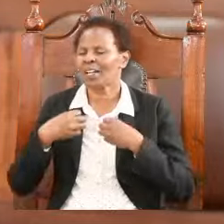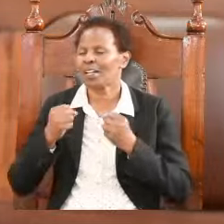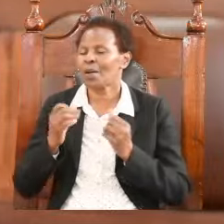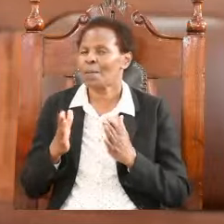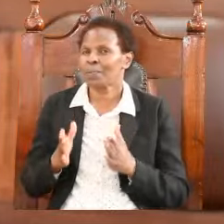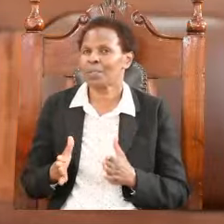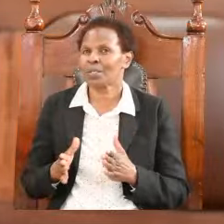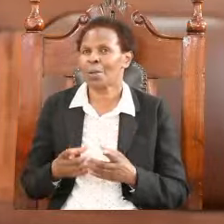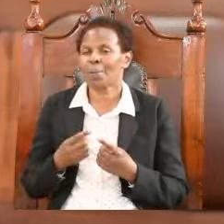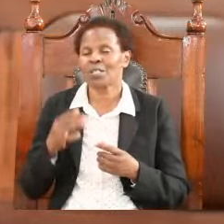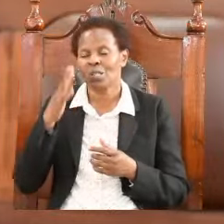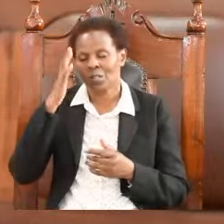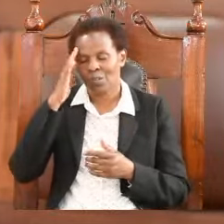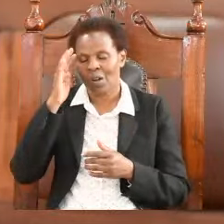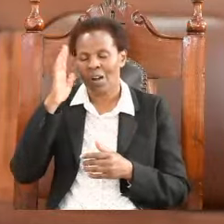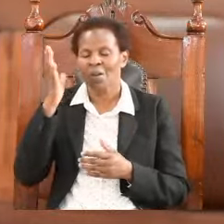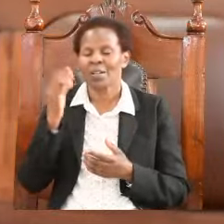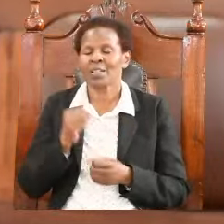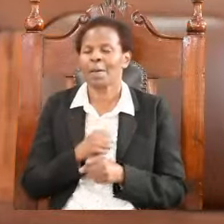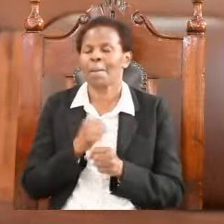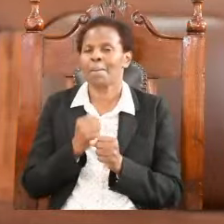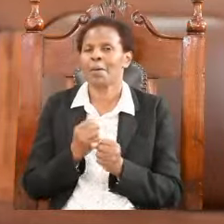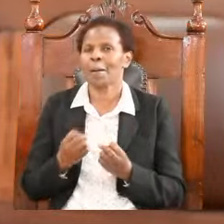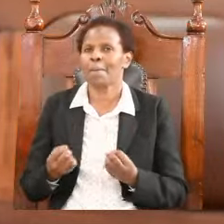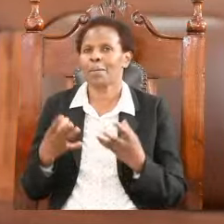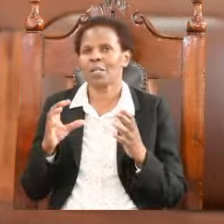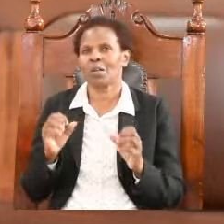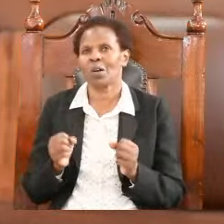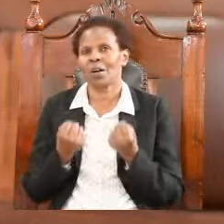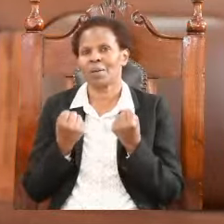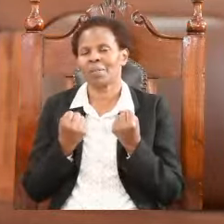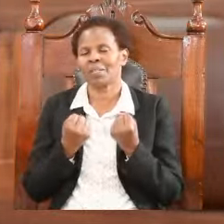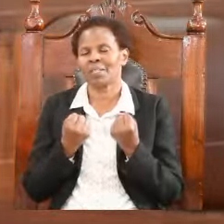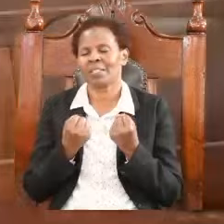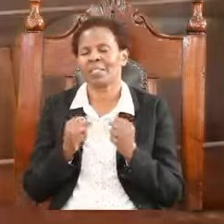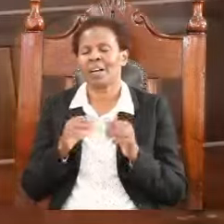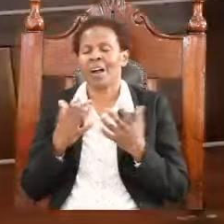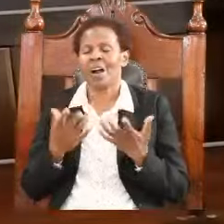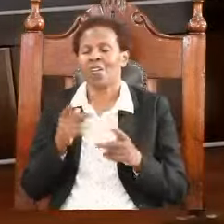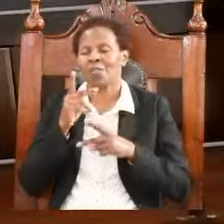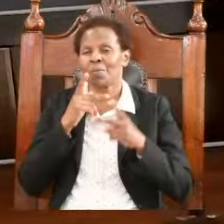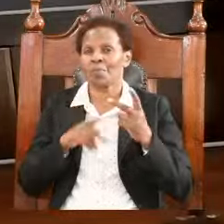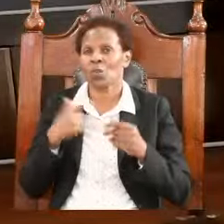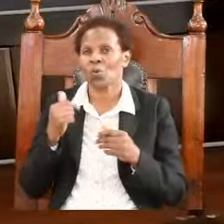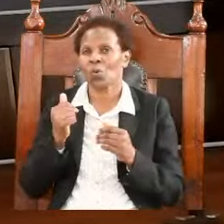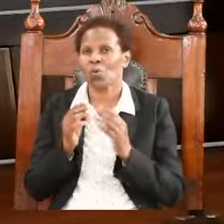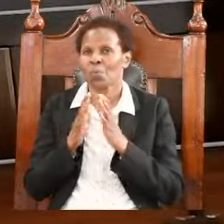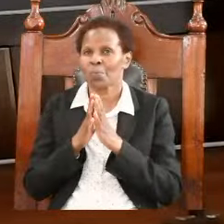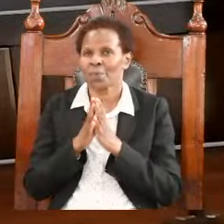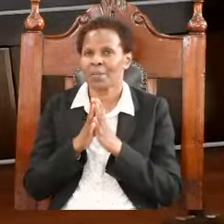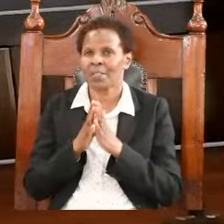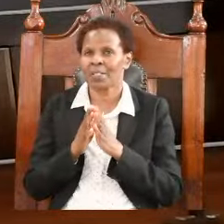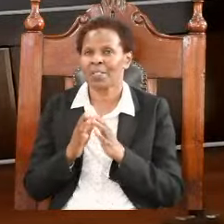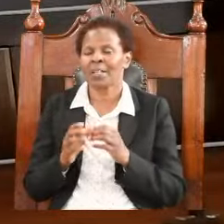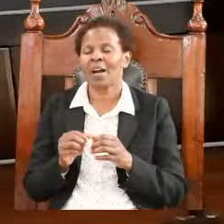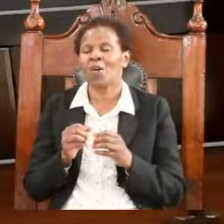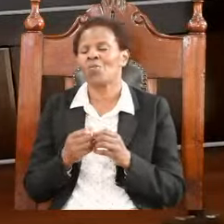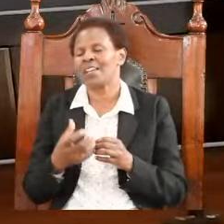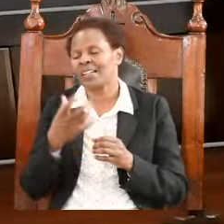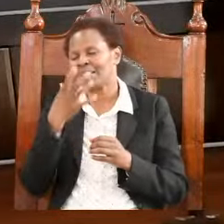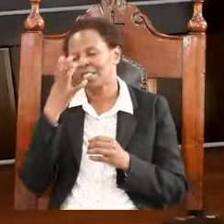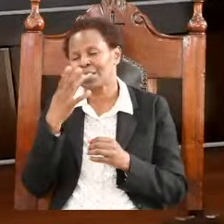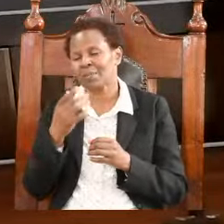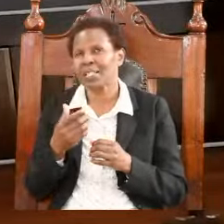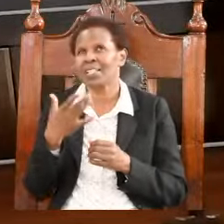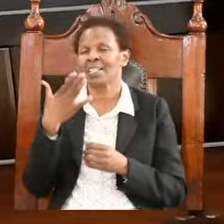uria Ngai aringaga ciama ri akaririkana uria anabii aria mahoyaga Baali uria maconorithirio na